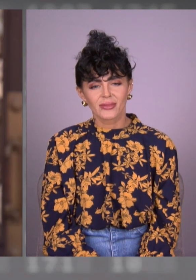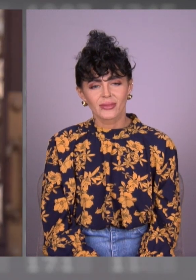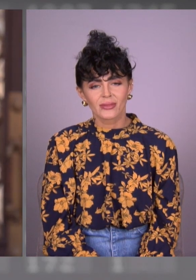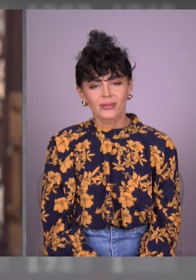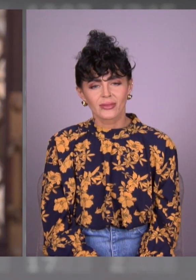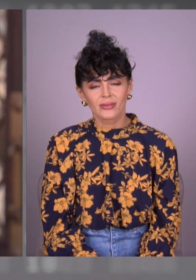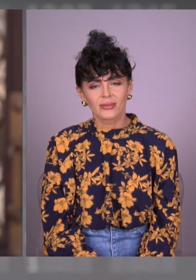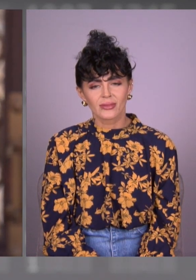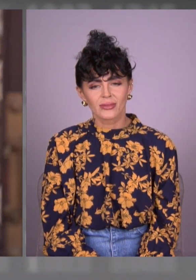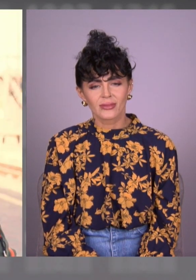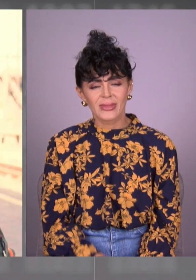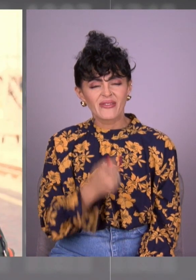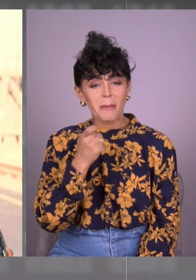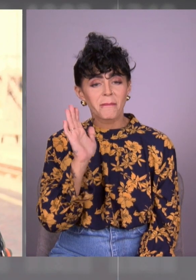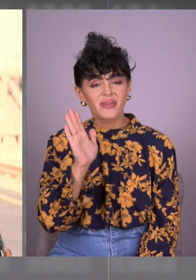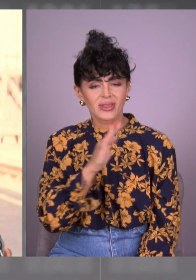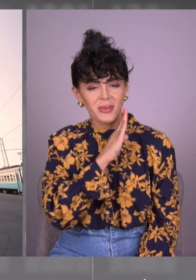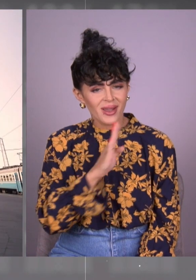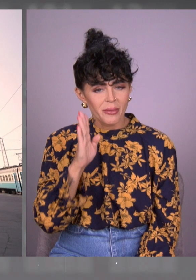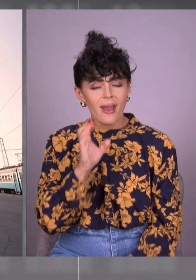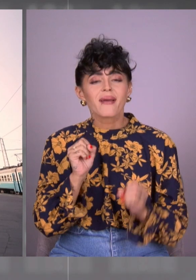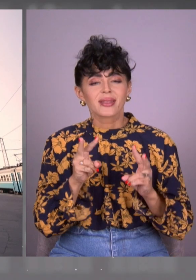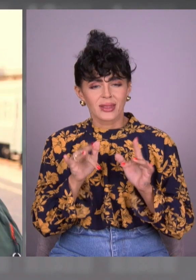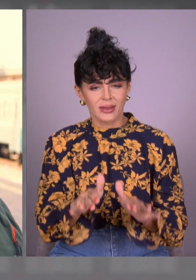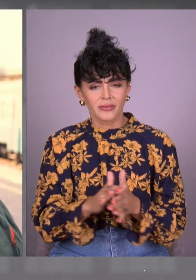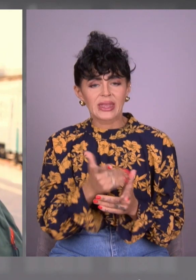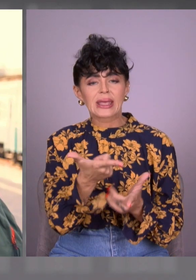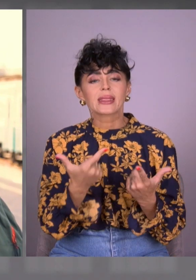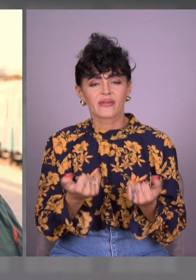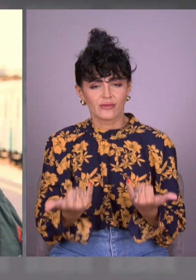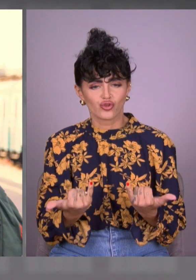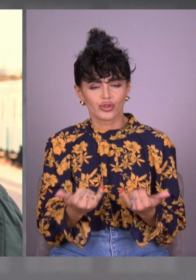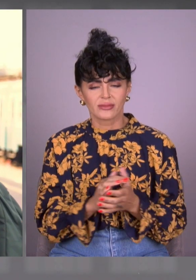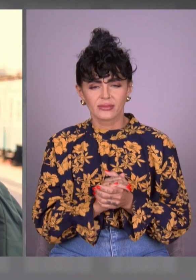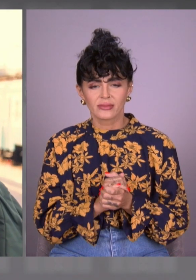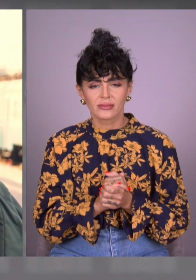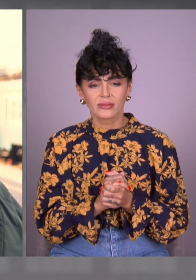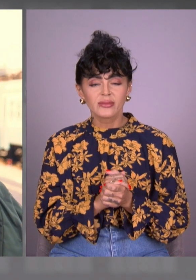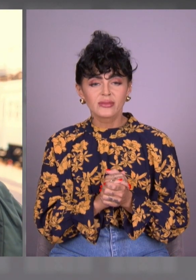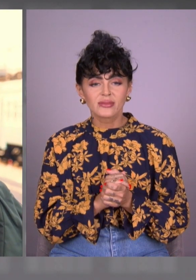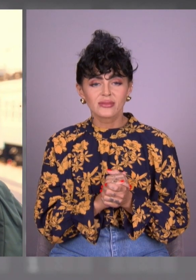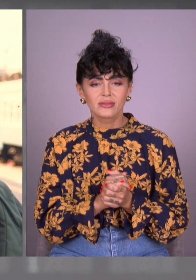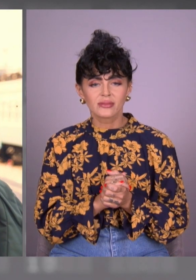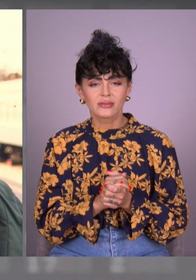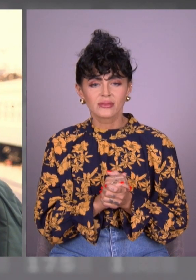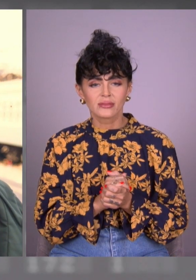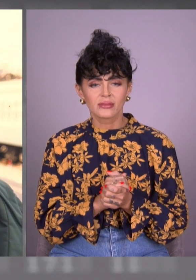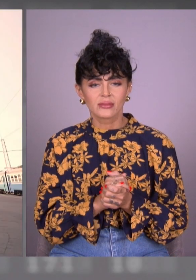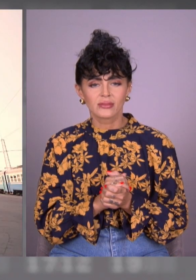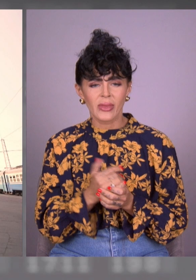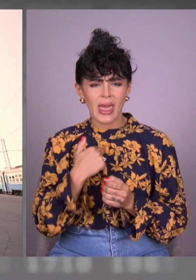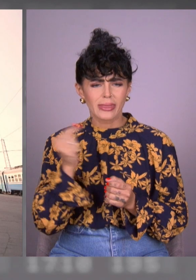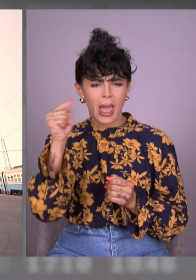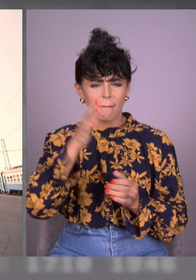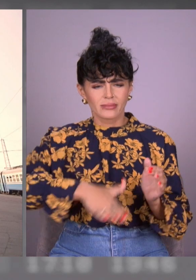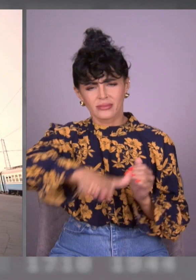Алло. Привіт, мам, як справи? Що ви, де ви? На тому ж, де? На Холодній Горі.